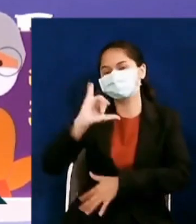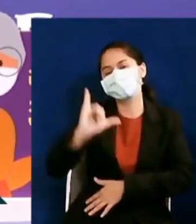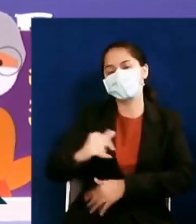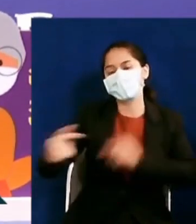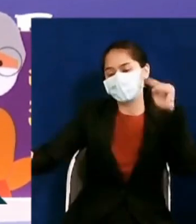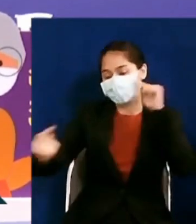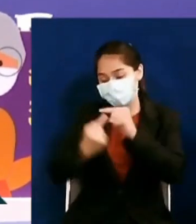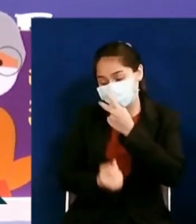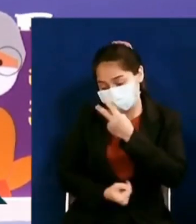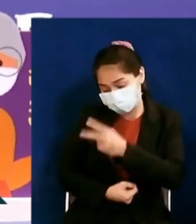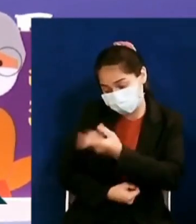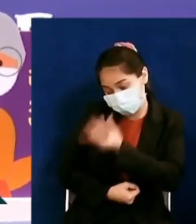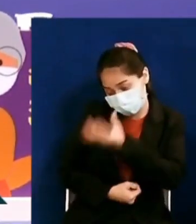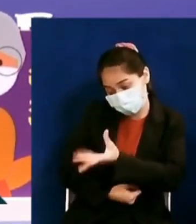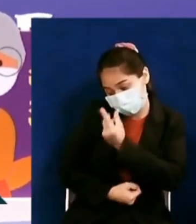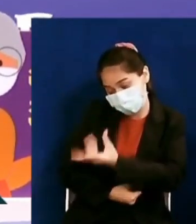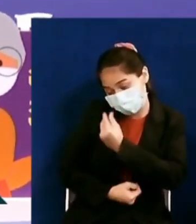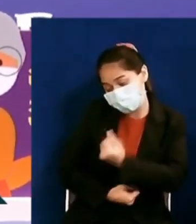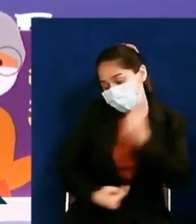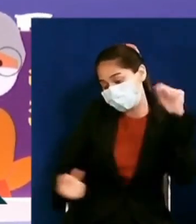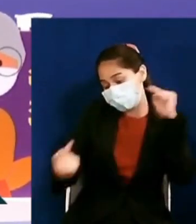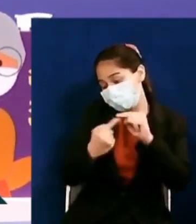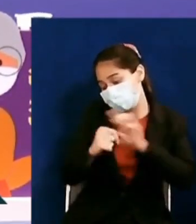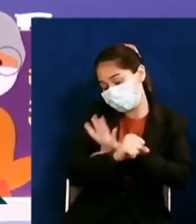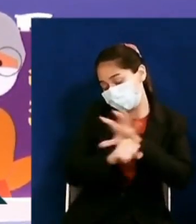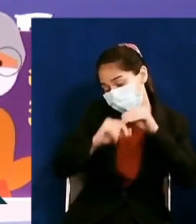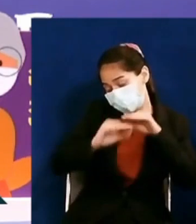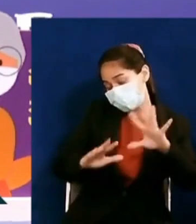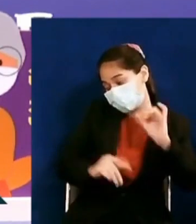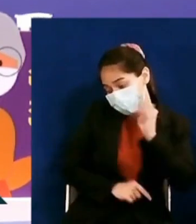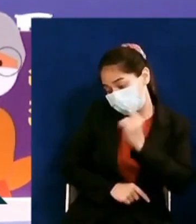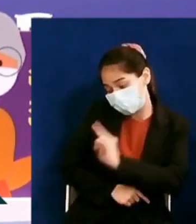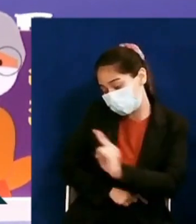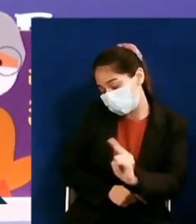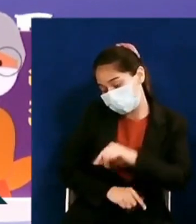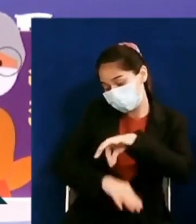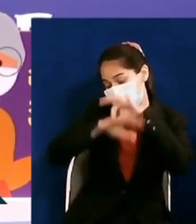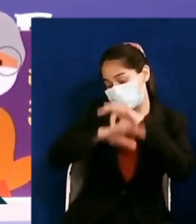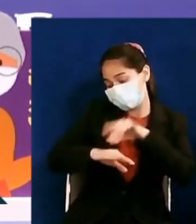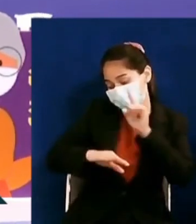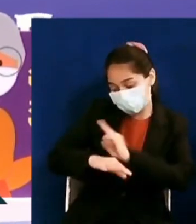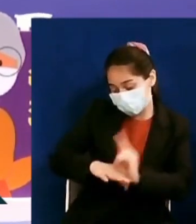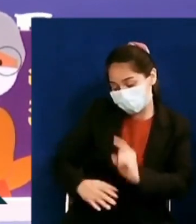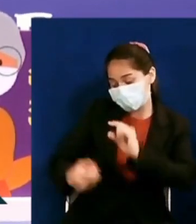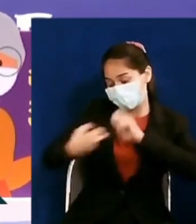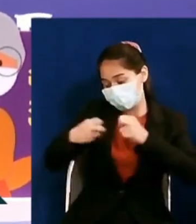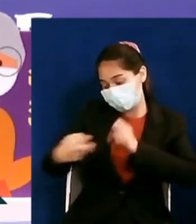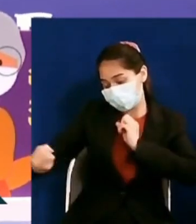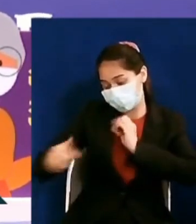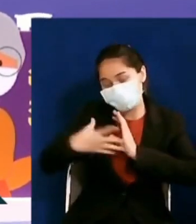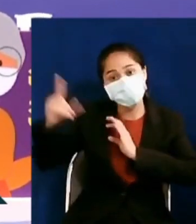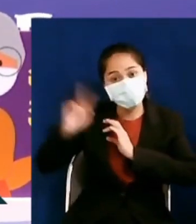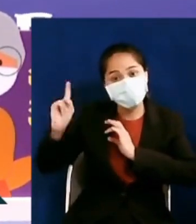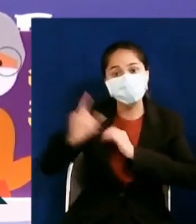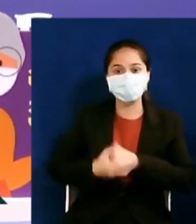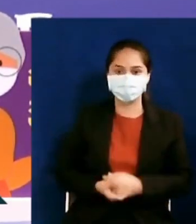าโอไมครอนเจอค่ะนอกจากนี้การตรวจ RT-PCR บอกไม่ได้นะคะว่ามันเป็นสายพันธุ์ไหนเพราะมันต้องส่งให้กรมวิทย์ตรวจไง